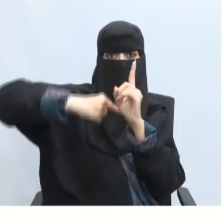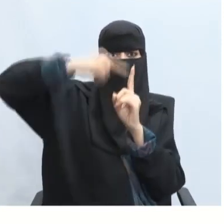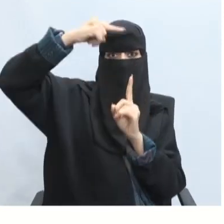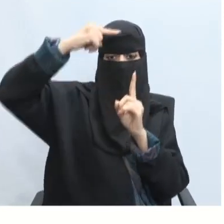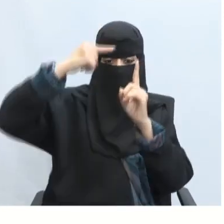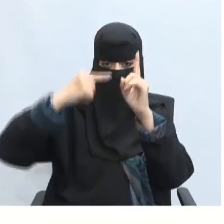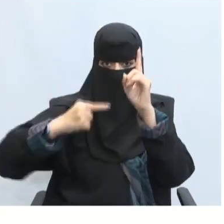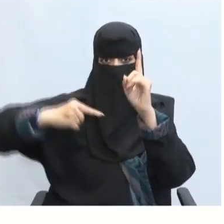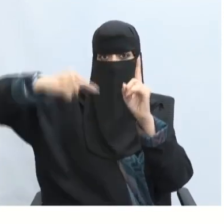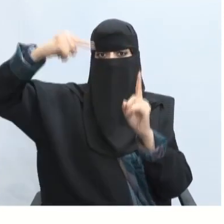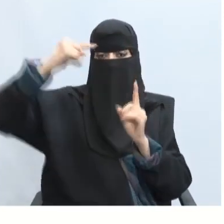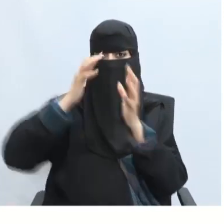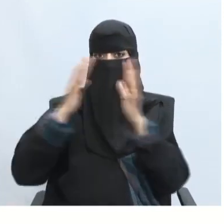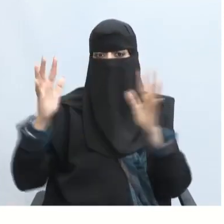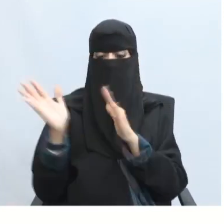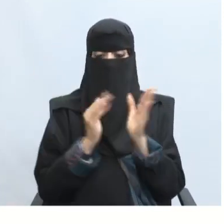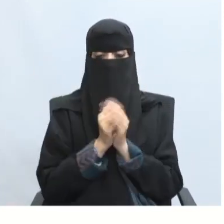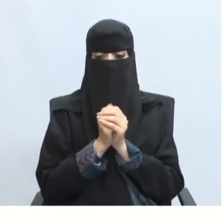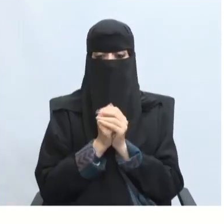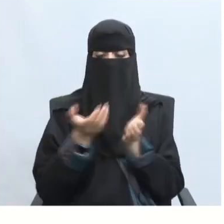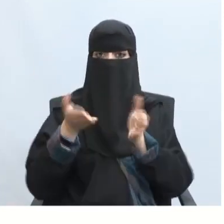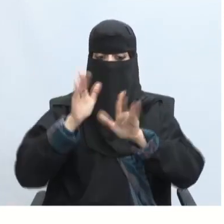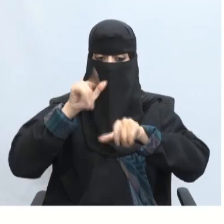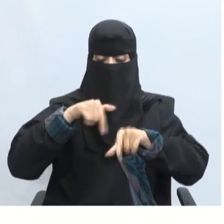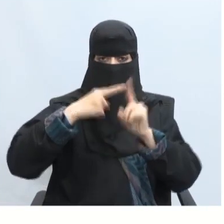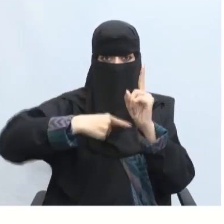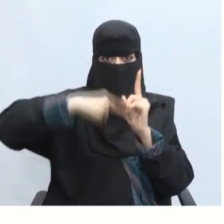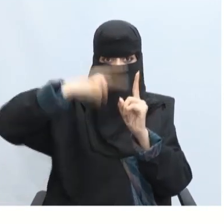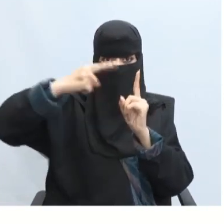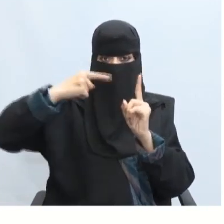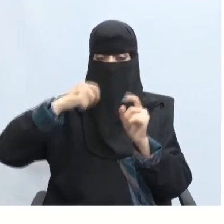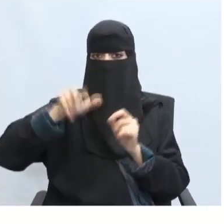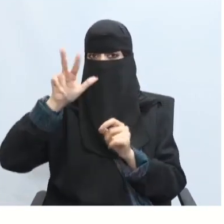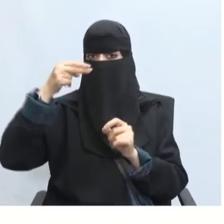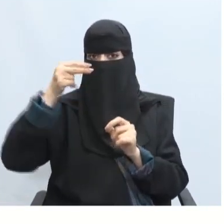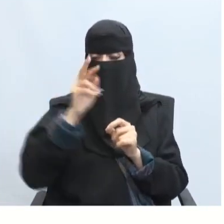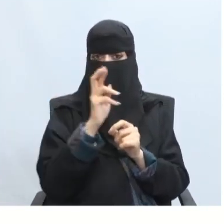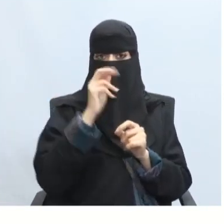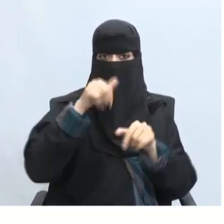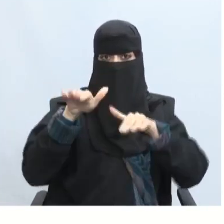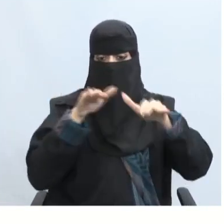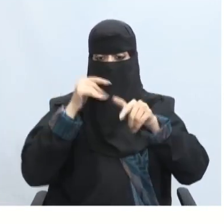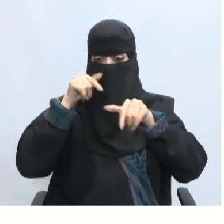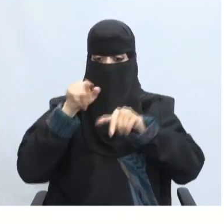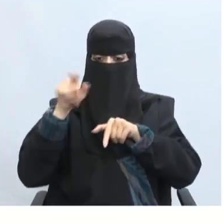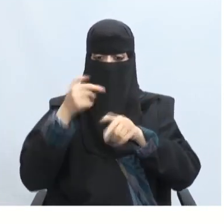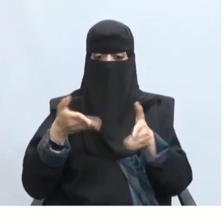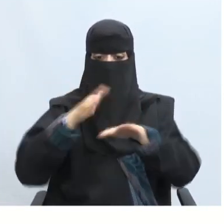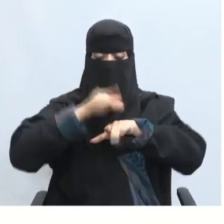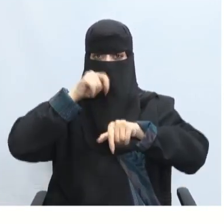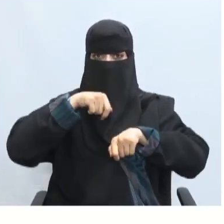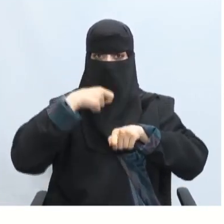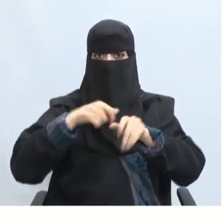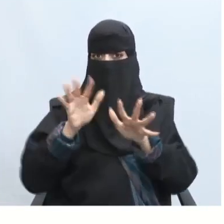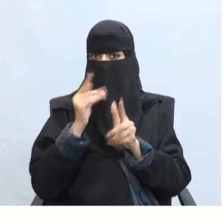الزلزاليه الاكبر اما في مقياس العزم الزلزالي ذكرنا بان مقياس العزم الزلزالي